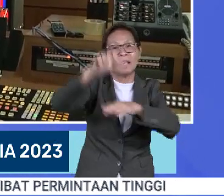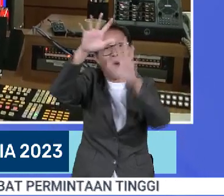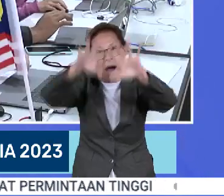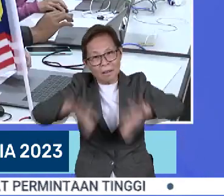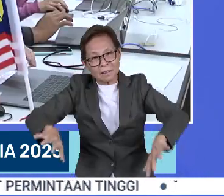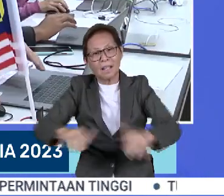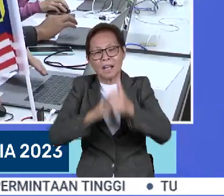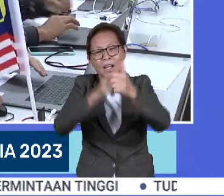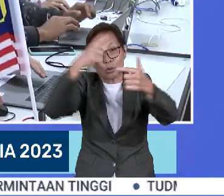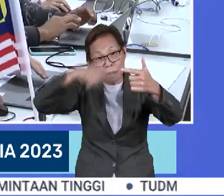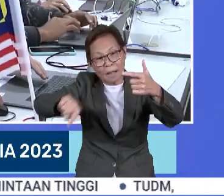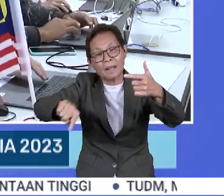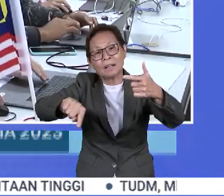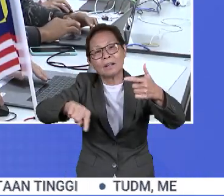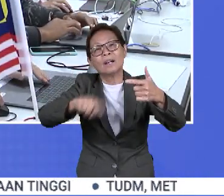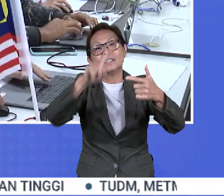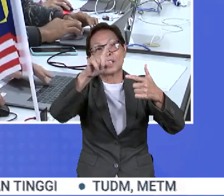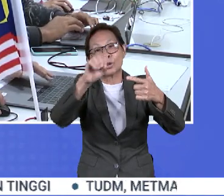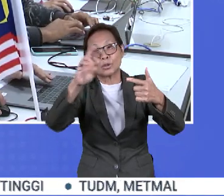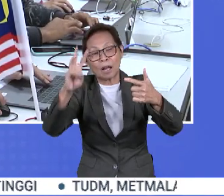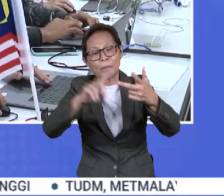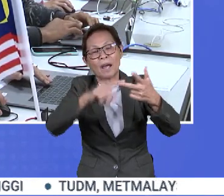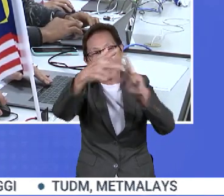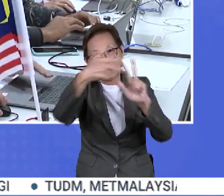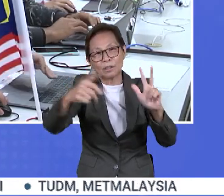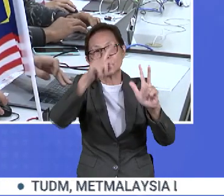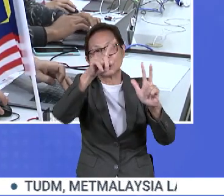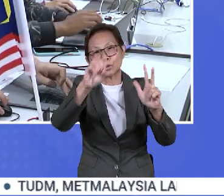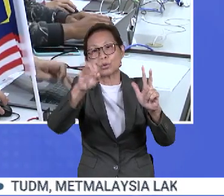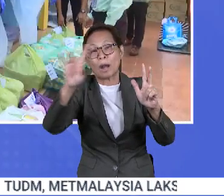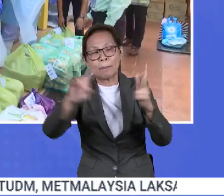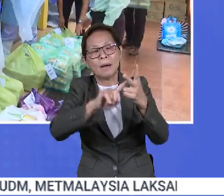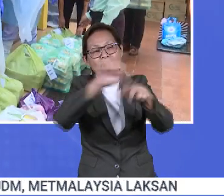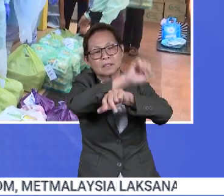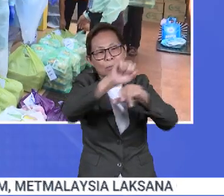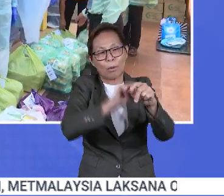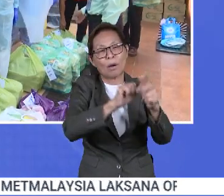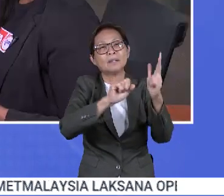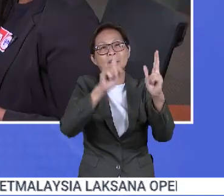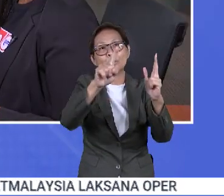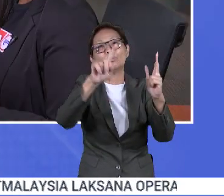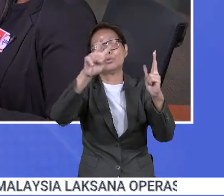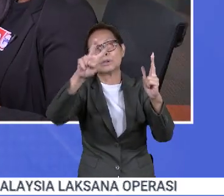diikuti Thailand di kedudukan ke-106 Indonesia 108 Singapura 129